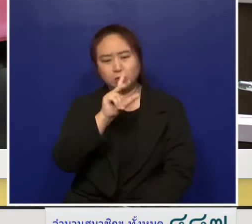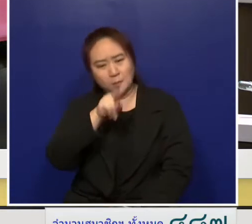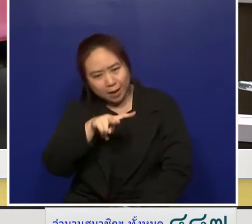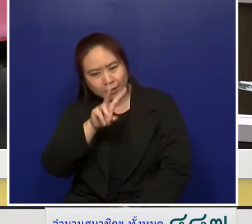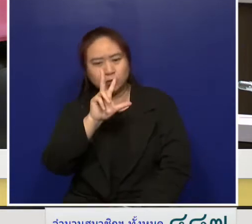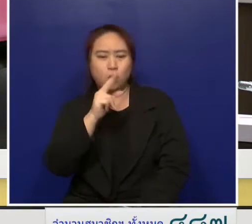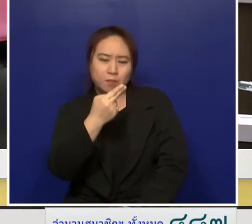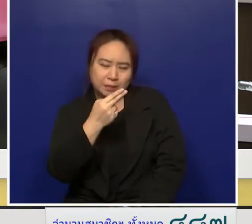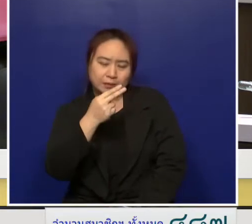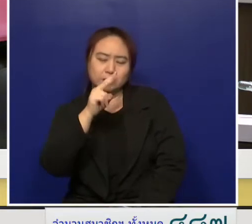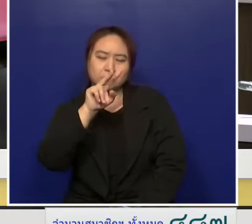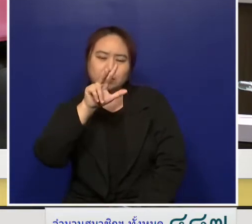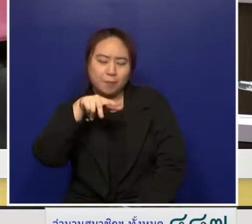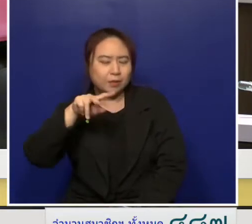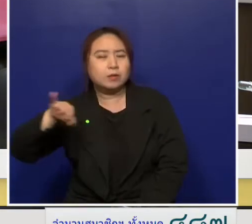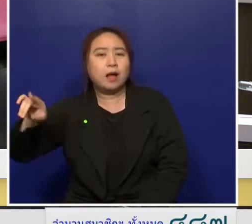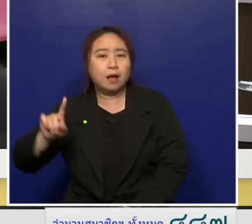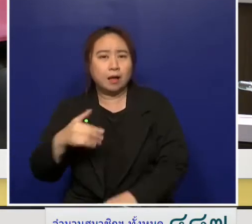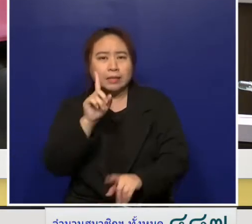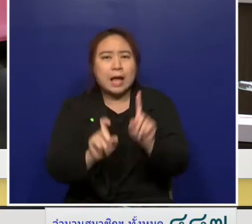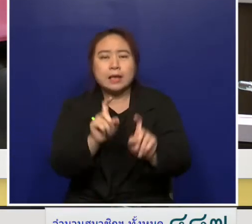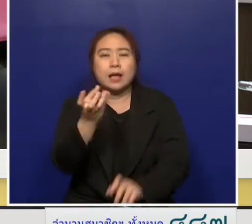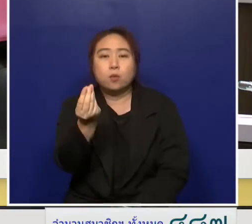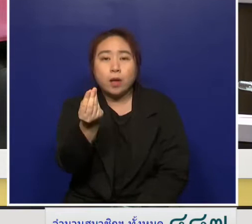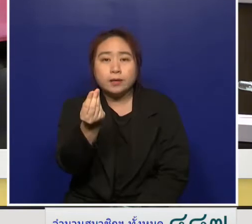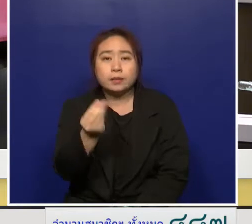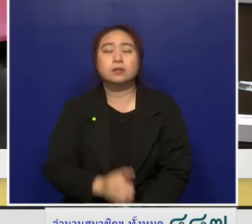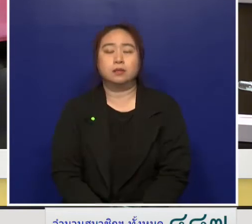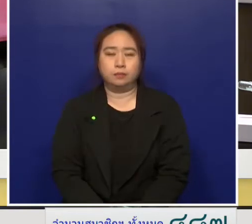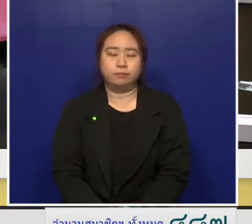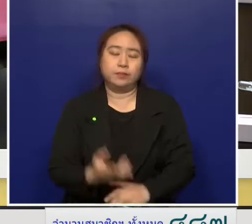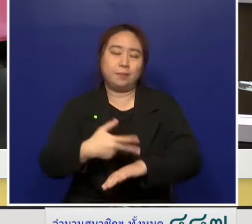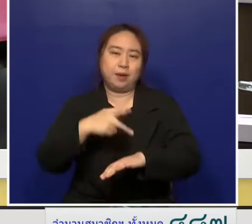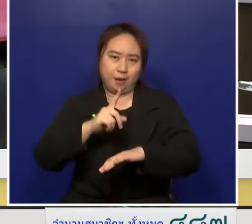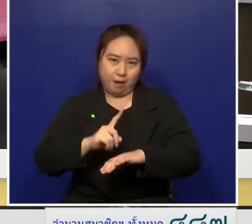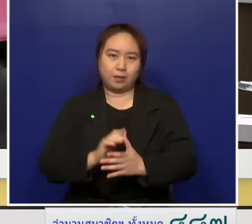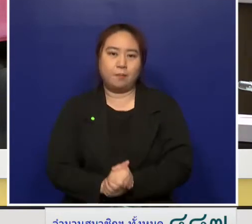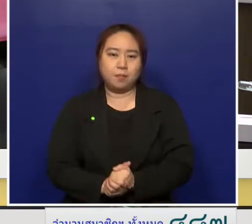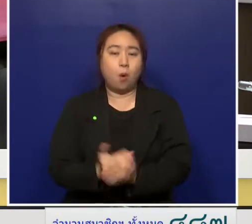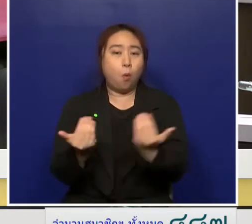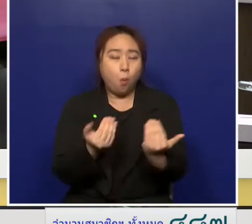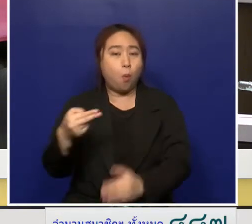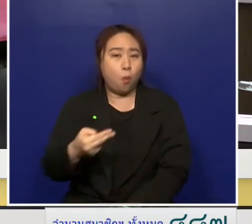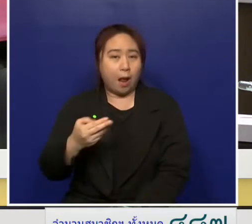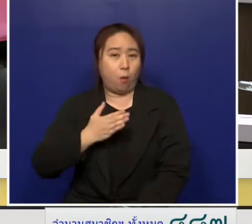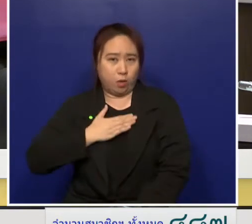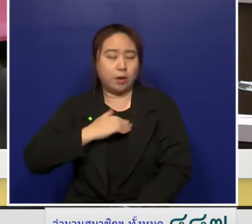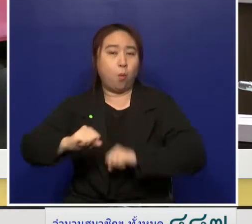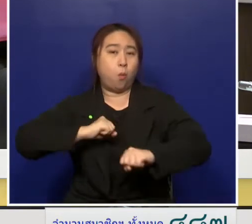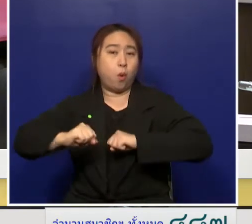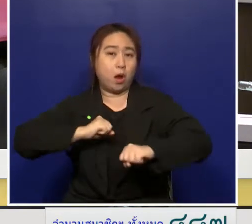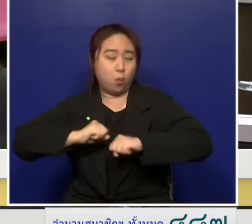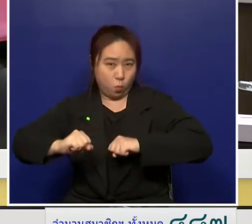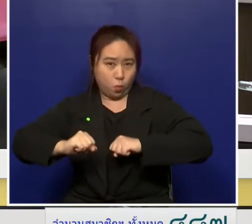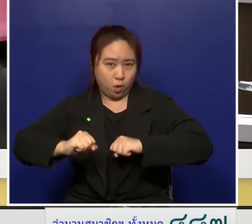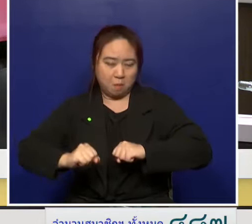000 25,000 26,000 เสียชีวิไปเท่าไ่ค่ะธรรมทานทกรบค่ะ ลูกหานดฉันนี้ค่ะวัยรุ่นพร